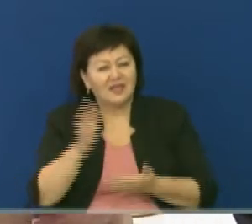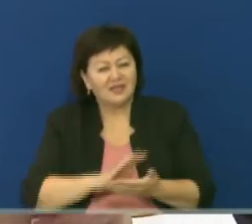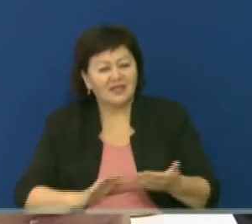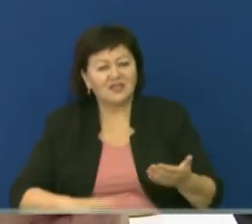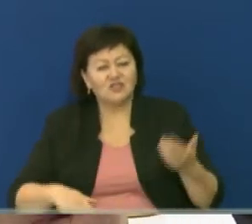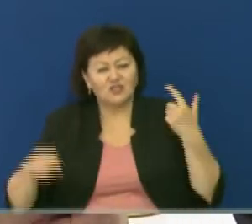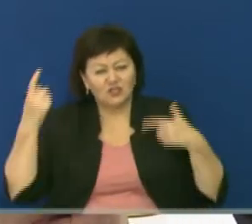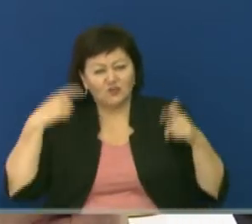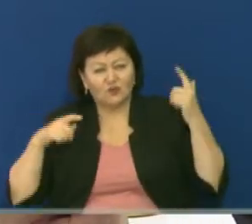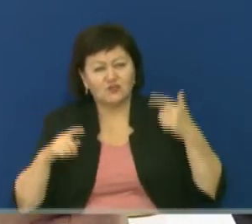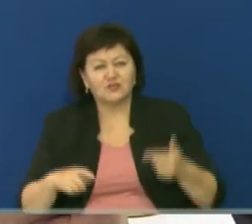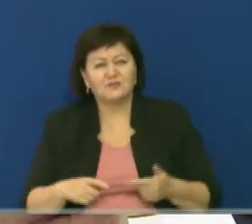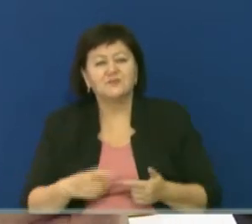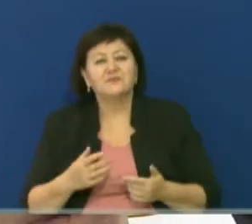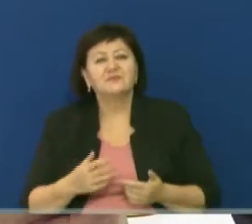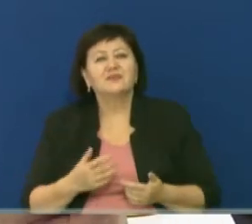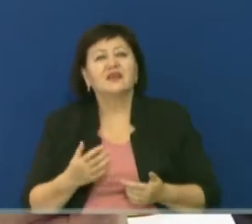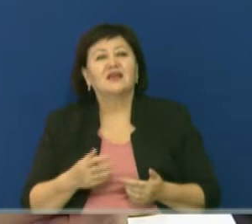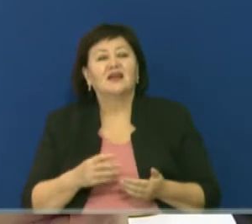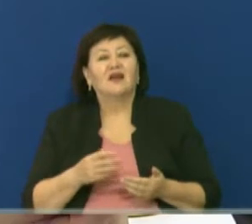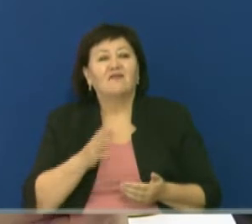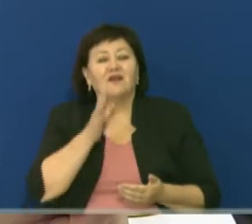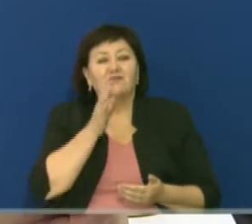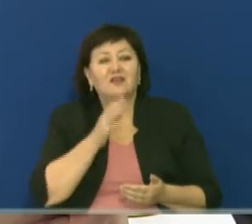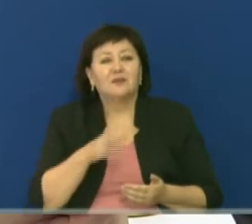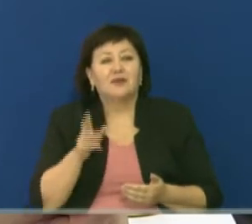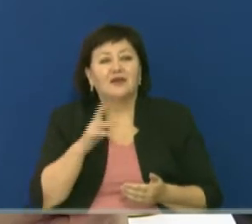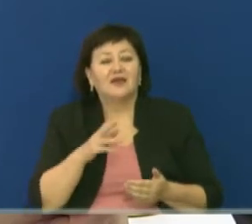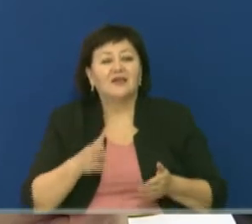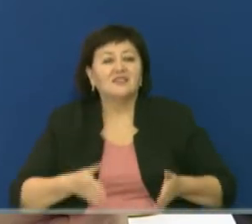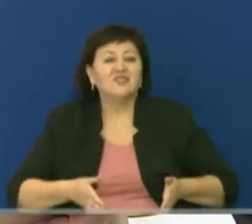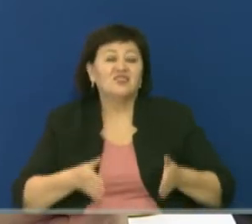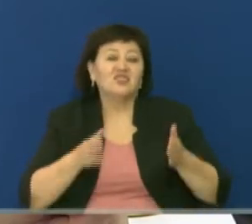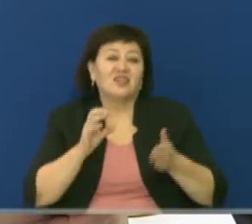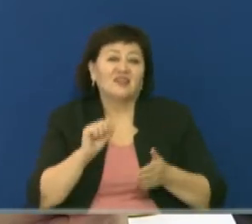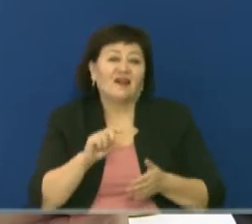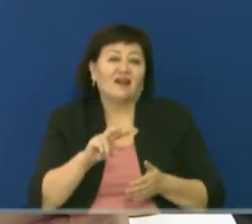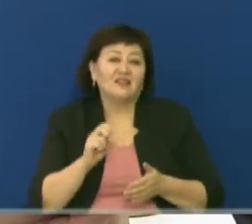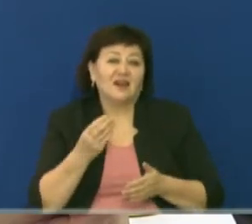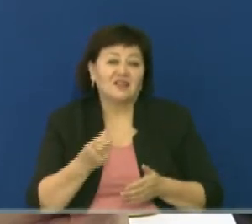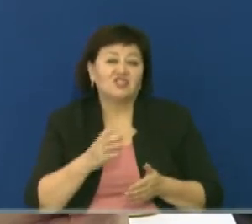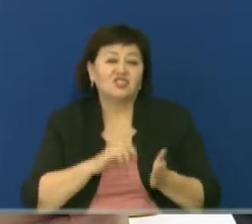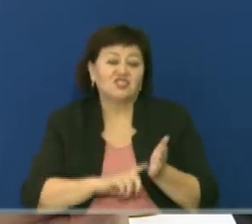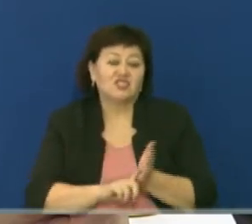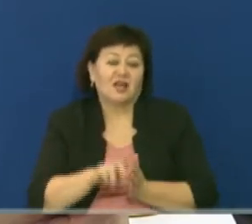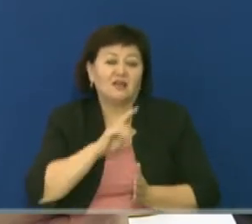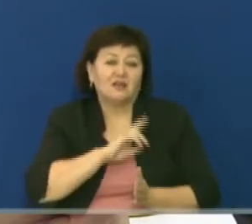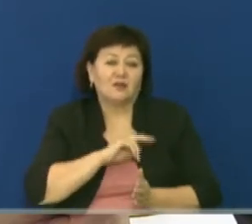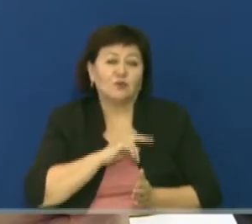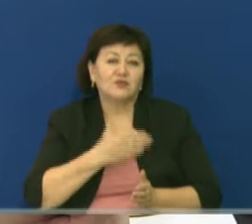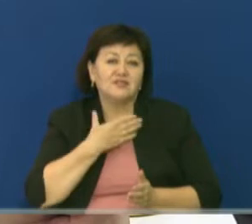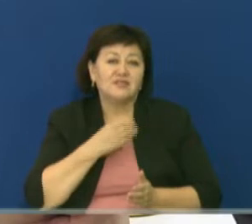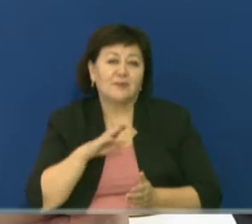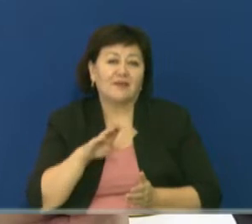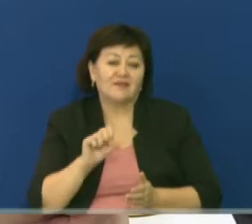«Семей Таны» основано во времена движения «Алаш». Это голос лидеров движения «Алаш», мечтавших о независимости родной страны.